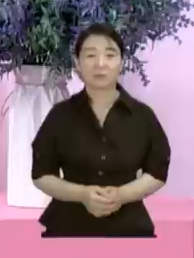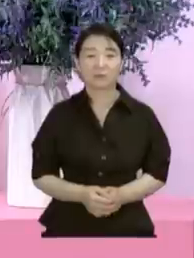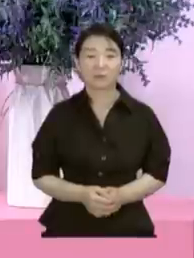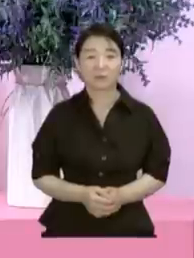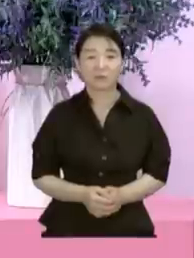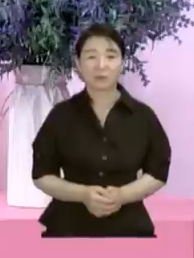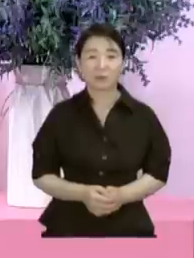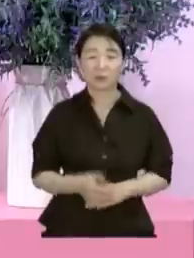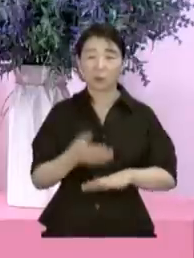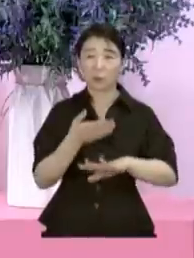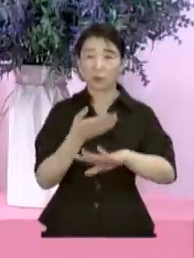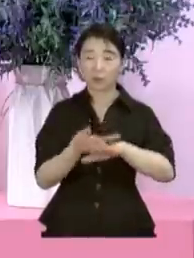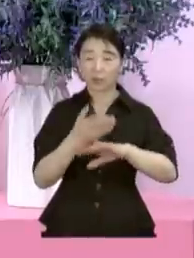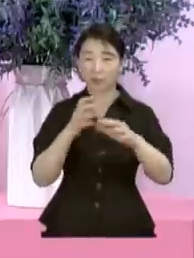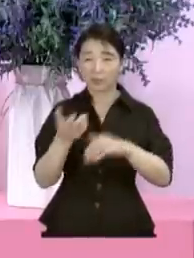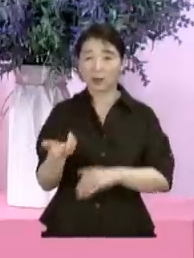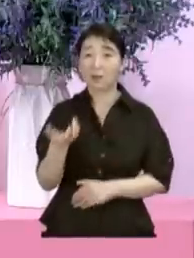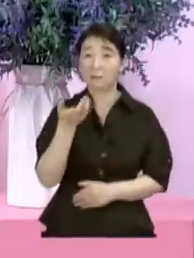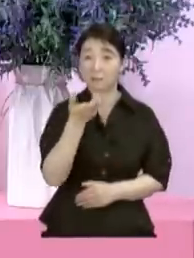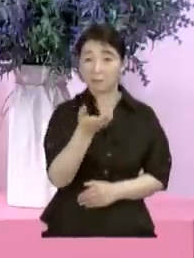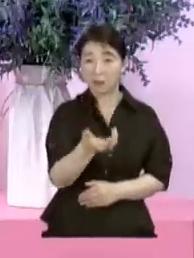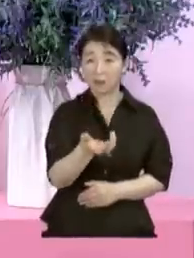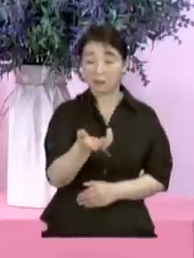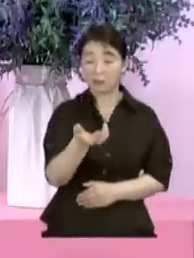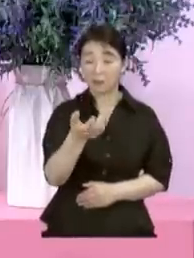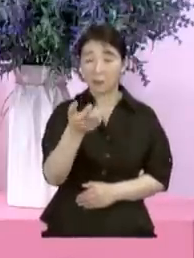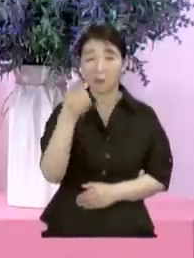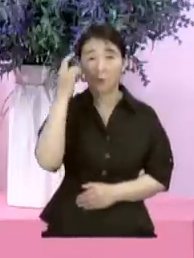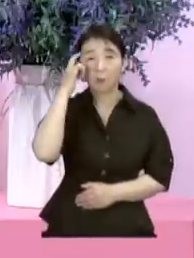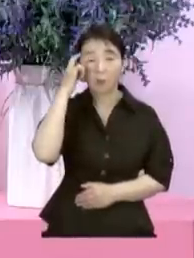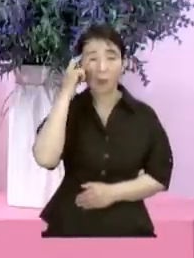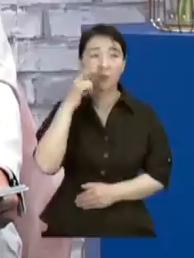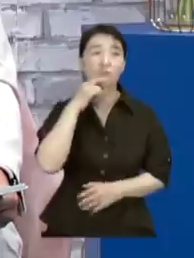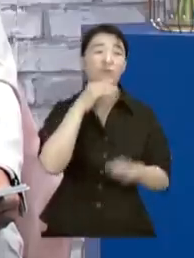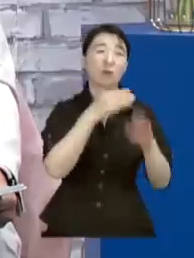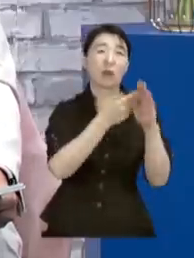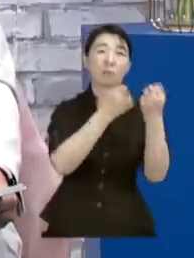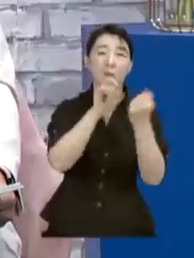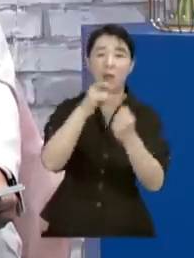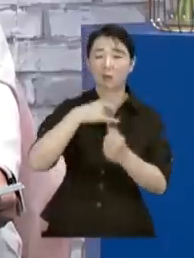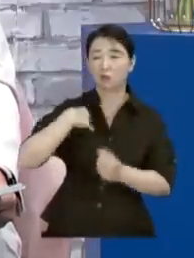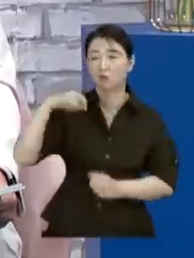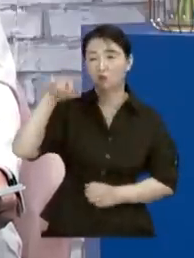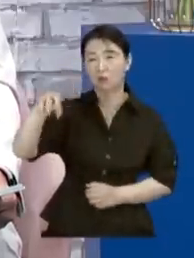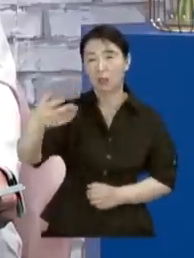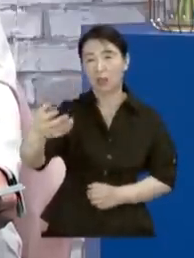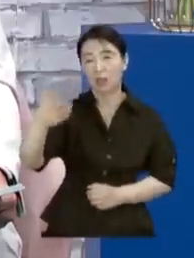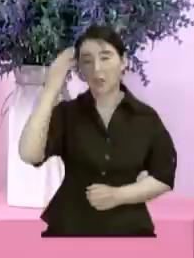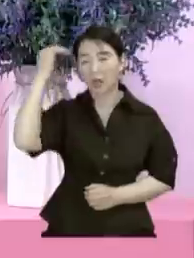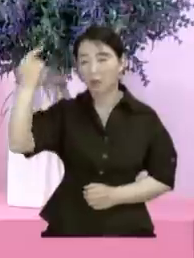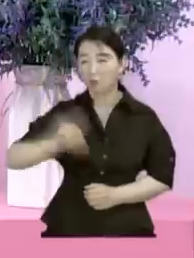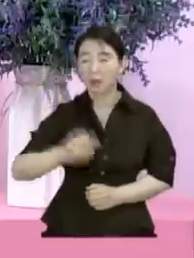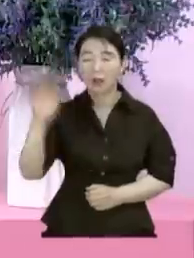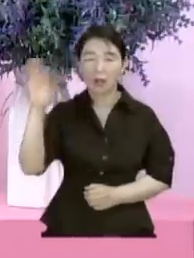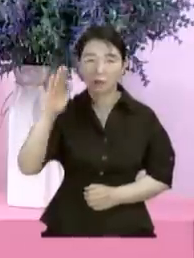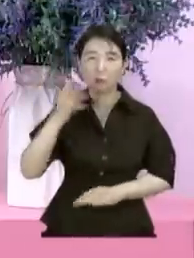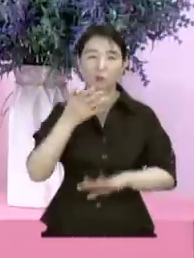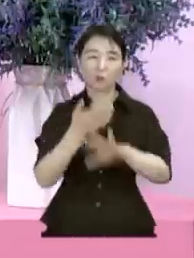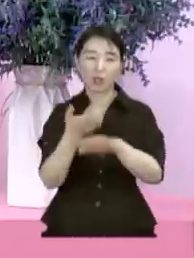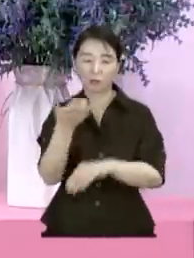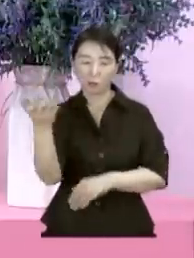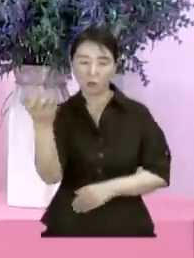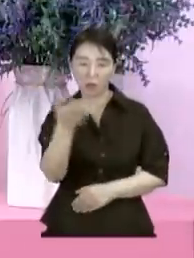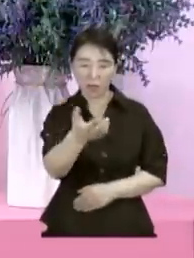또 제3국으로 또 이동을 해서 그 중국에서 곧장 한국이 없거든요. 그렇죠. 3국 통해서 거기에서도 또 이렇게